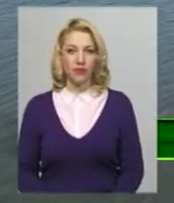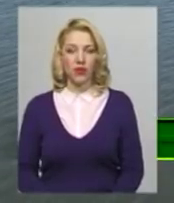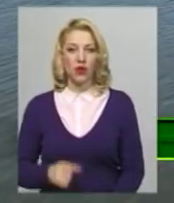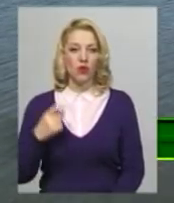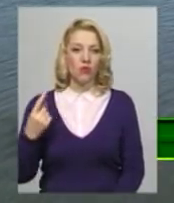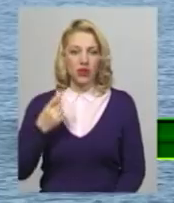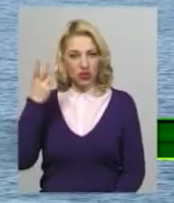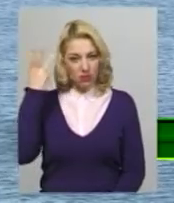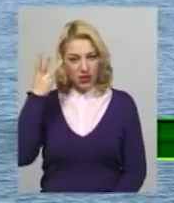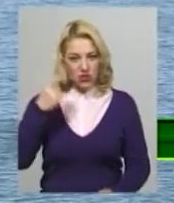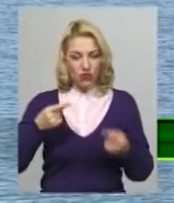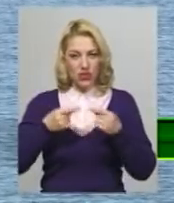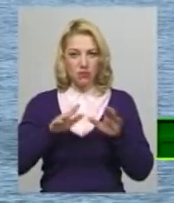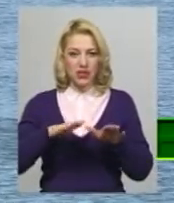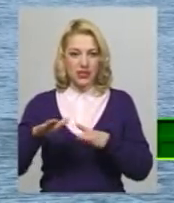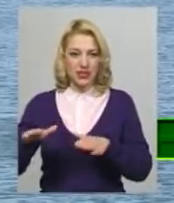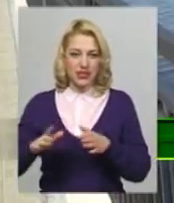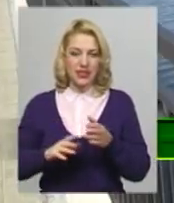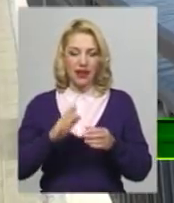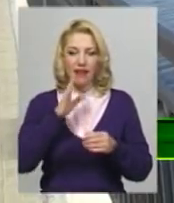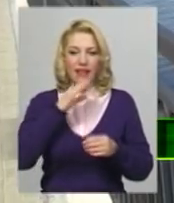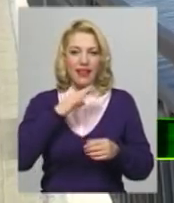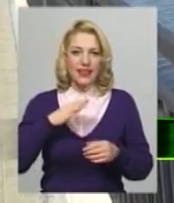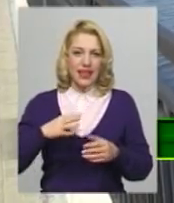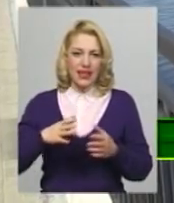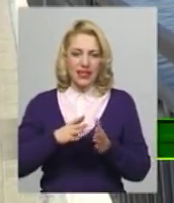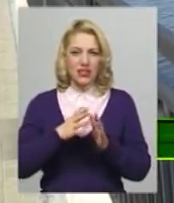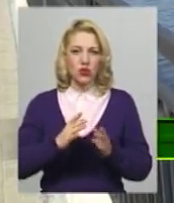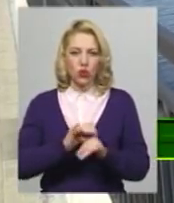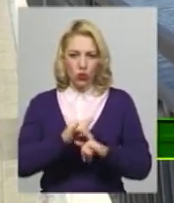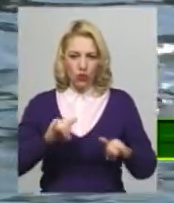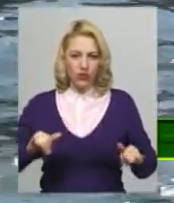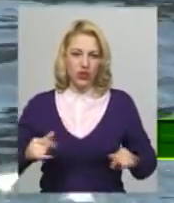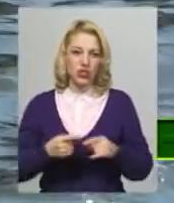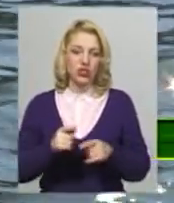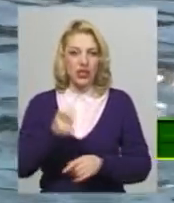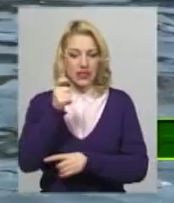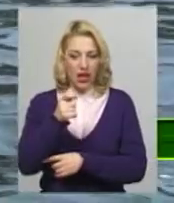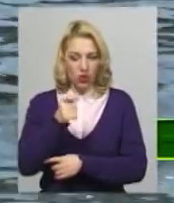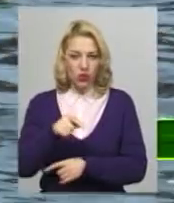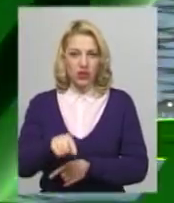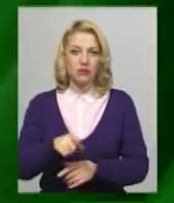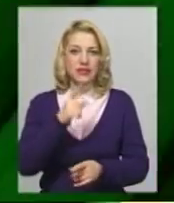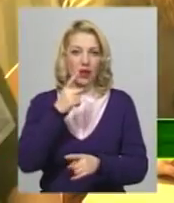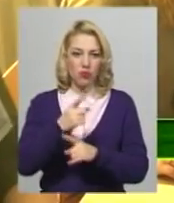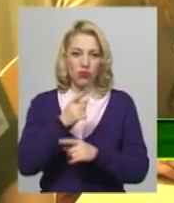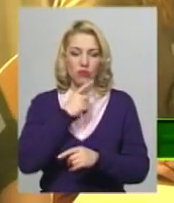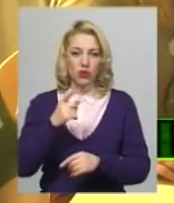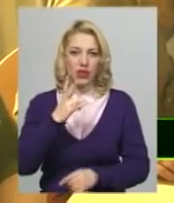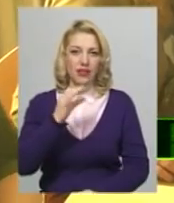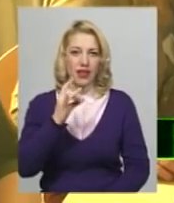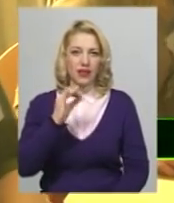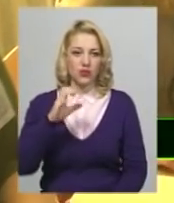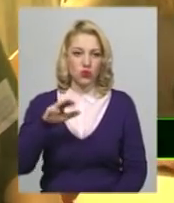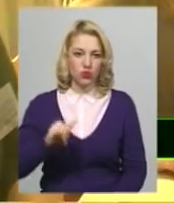Уперше у Хмельницькому визначили місцяне арестовище на річці Південний Буг. Згідно з законом, рибалити там в період нересту заборонено. Три